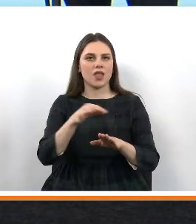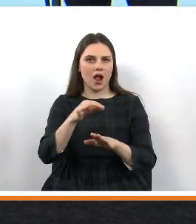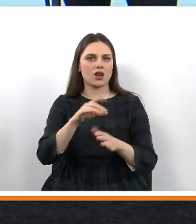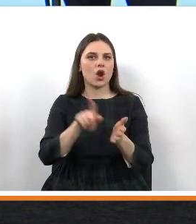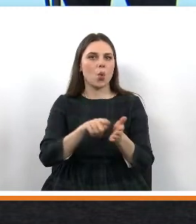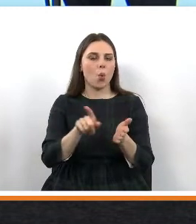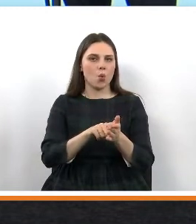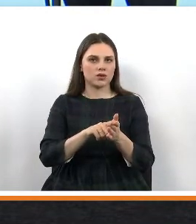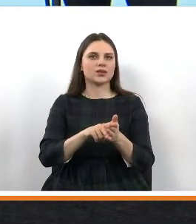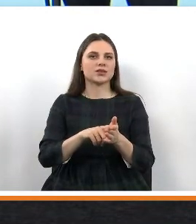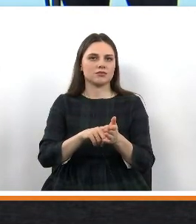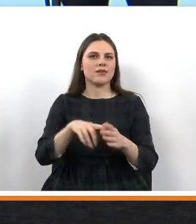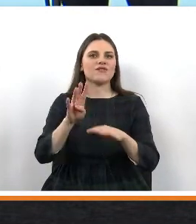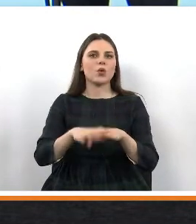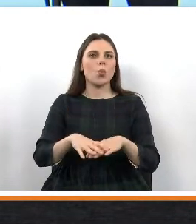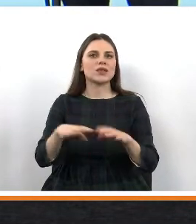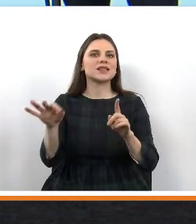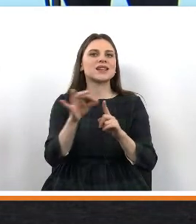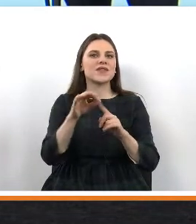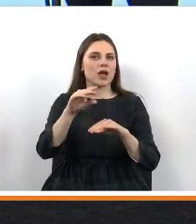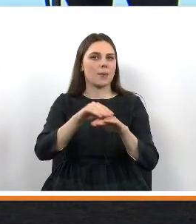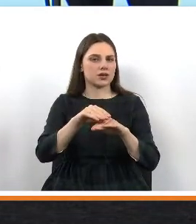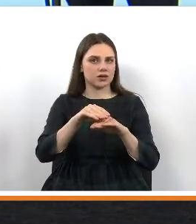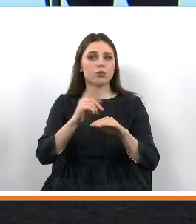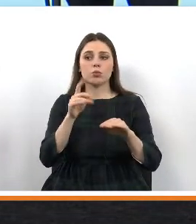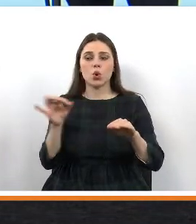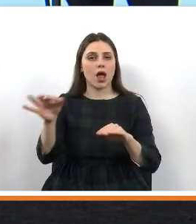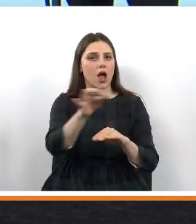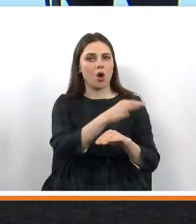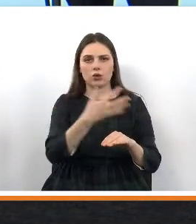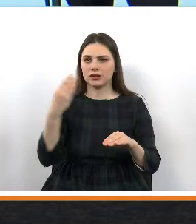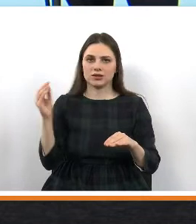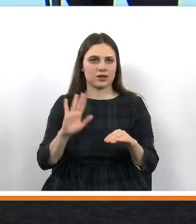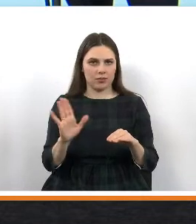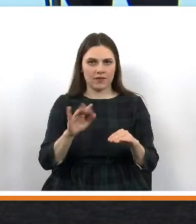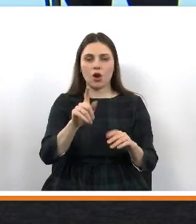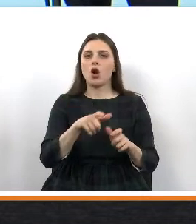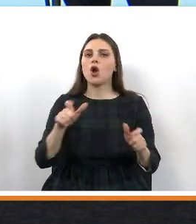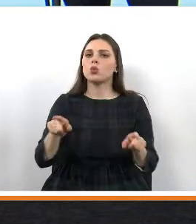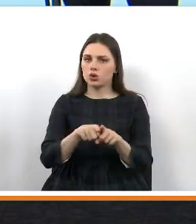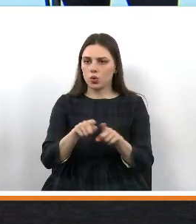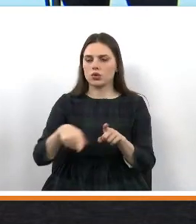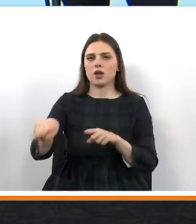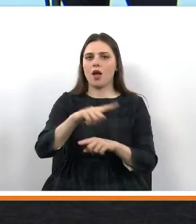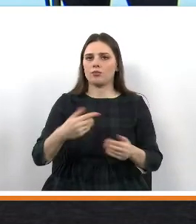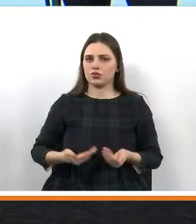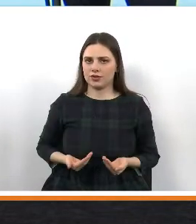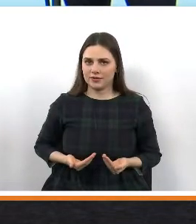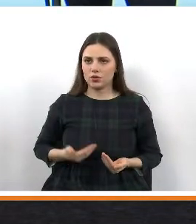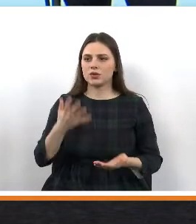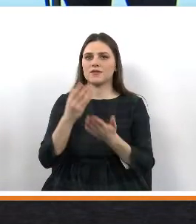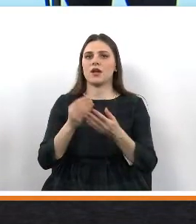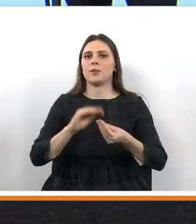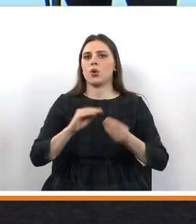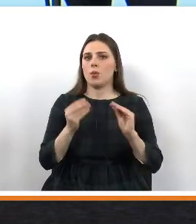капиталов. И почему важно? Потому что регионы нам не надо забывать. Люди там тоже живут, формируются, и у них тоже свои